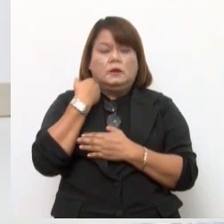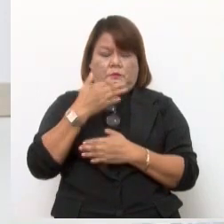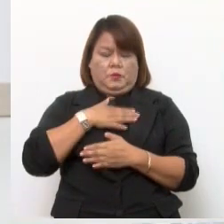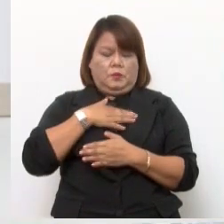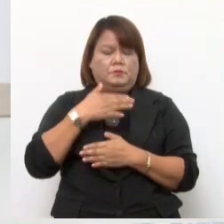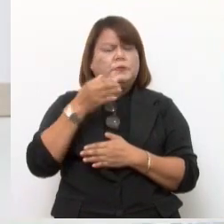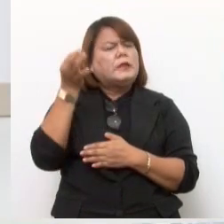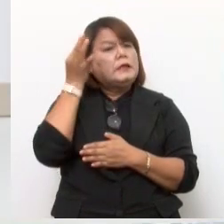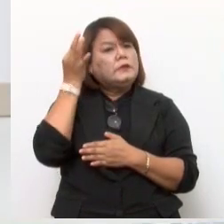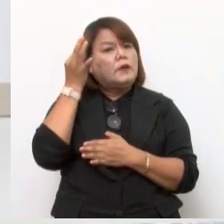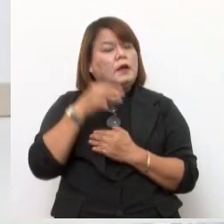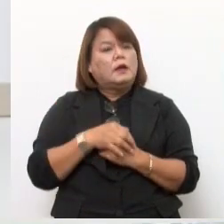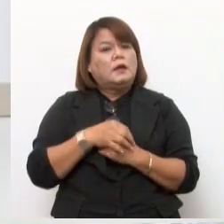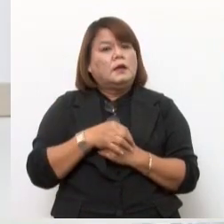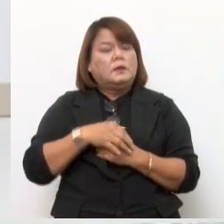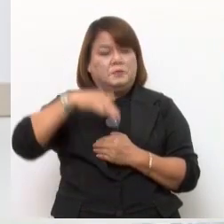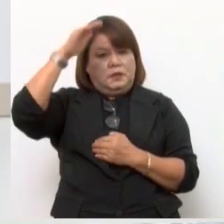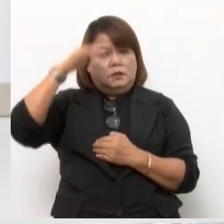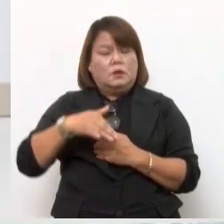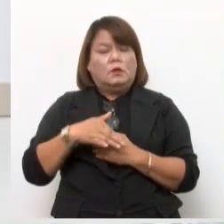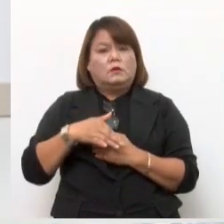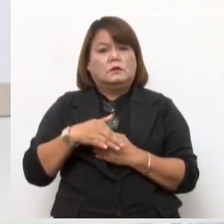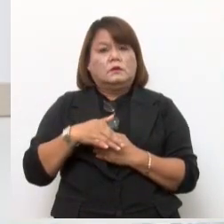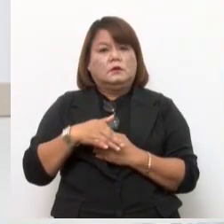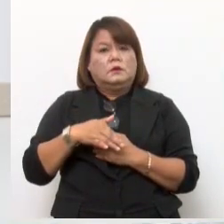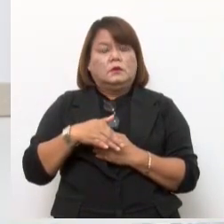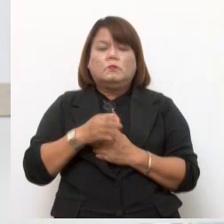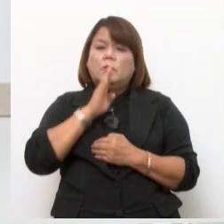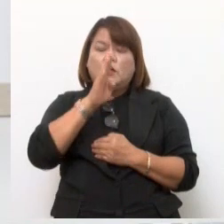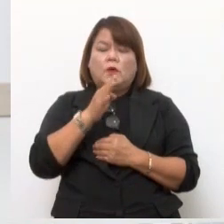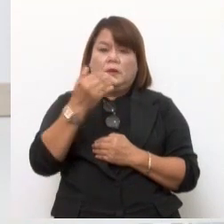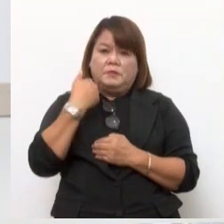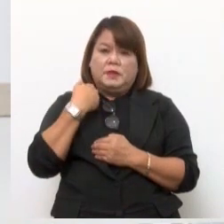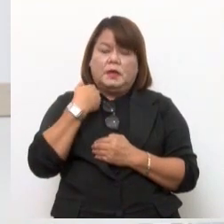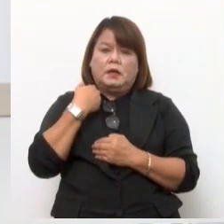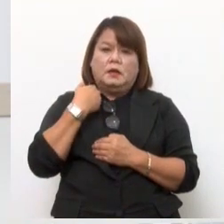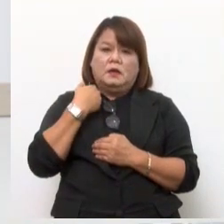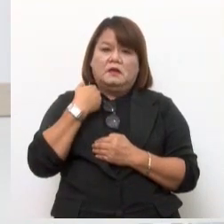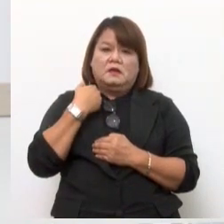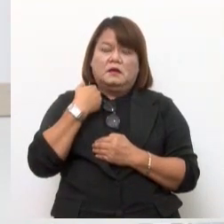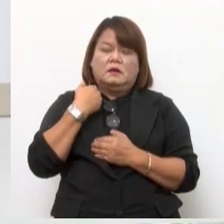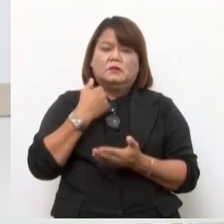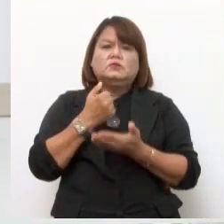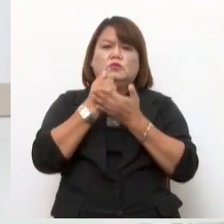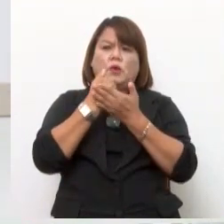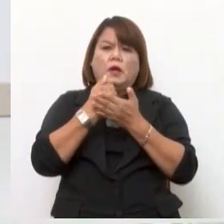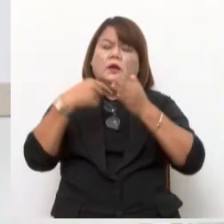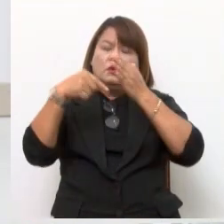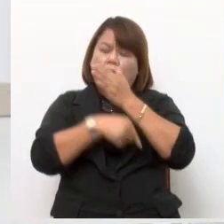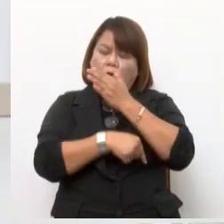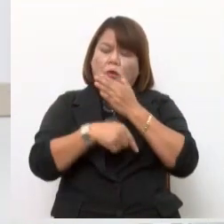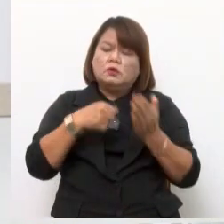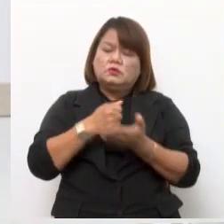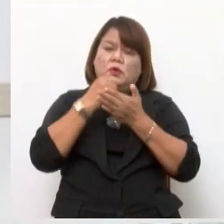ได้ยินพี่น้องหลายคนนะครับส่งสัญญาณมาผมว่ามีการวิ่งเต้นที่จะมีการช่วยเหลือในการส